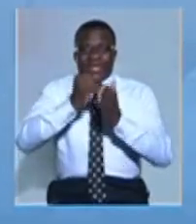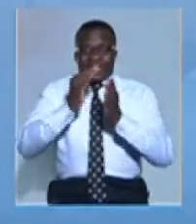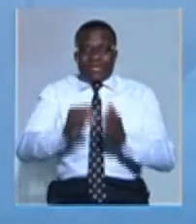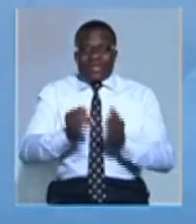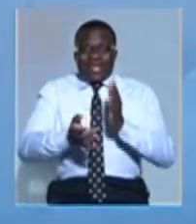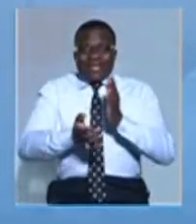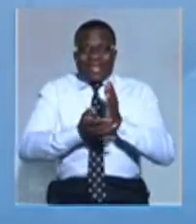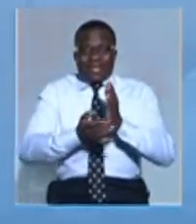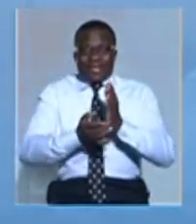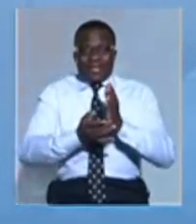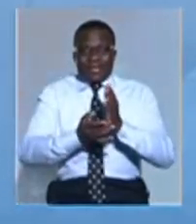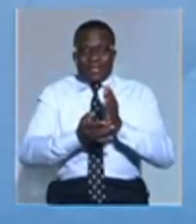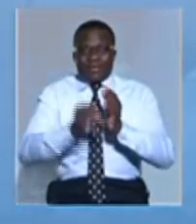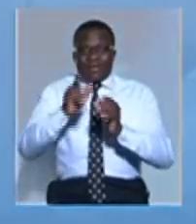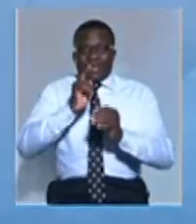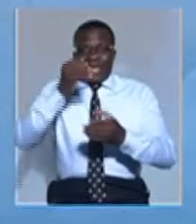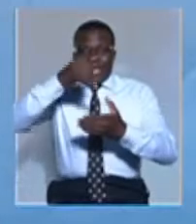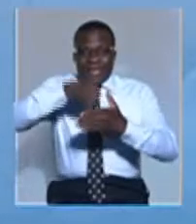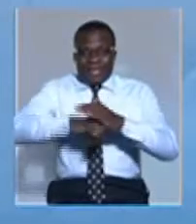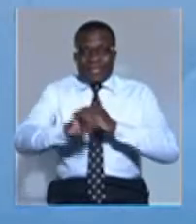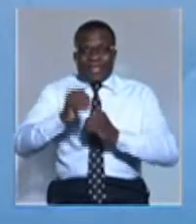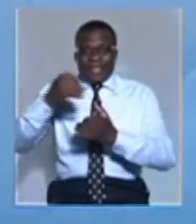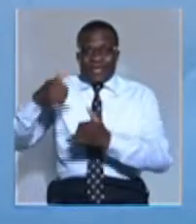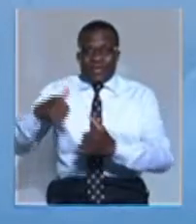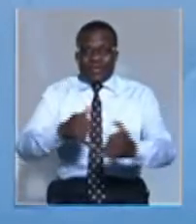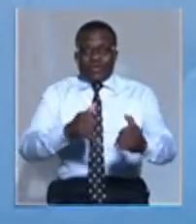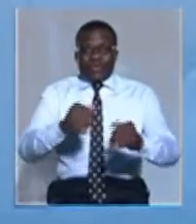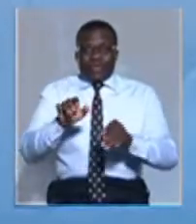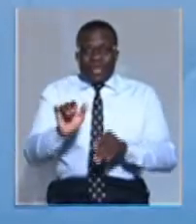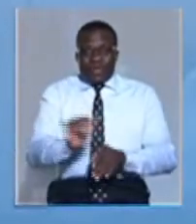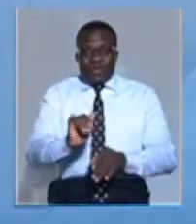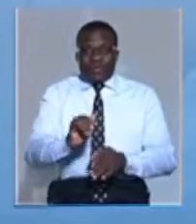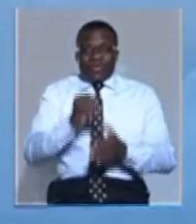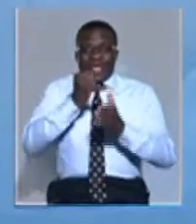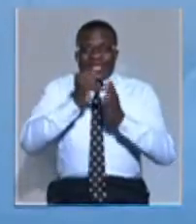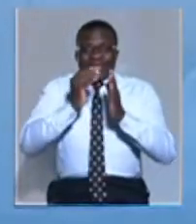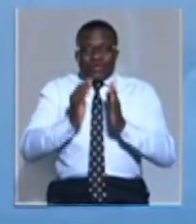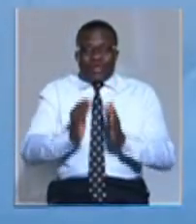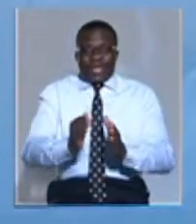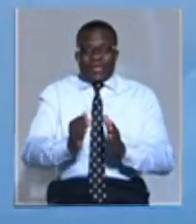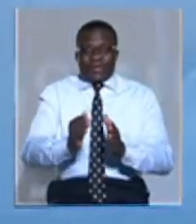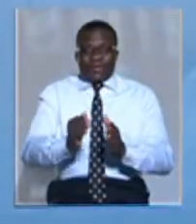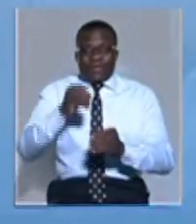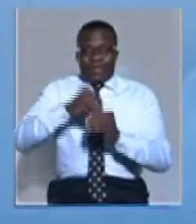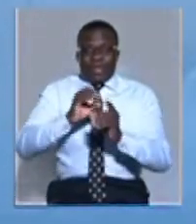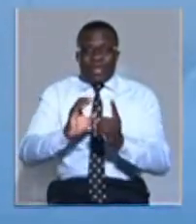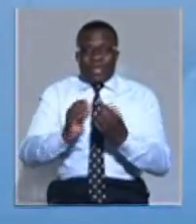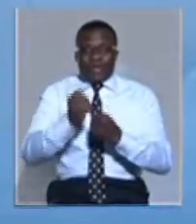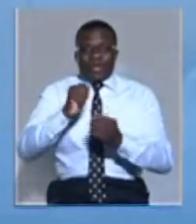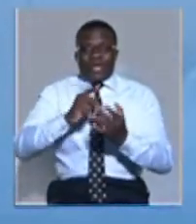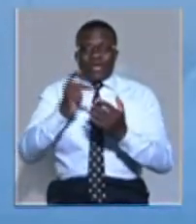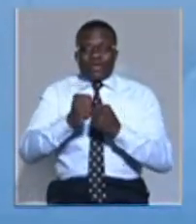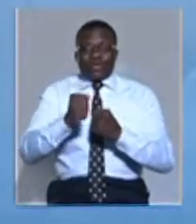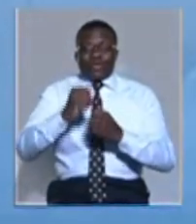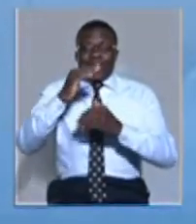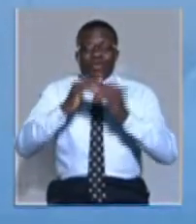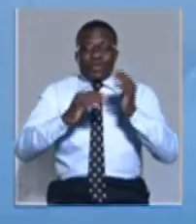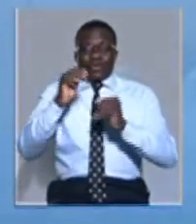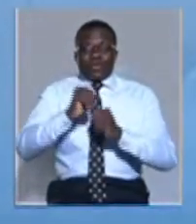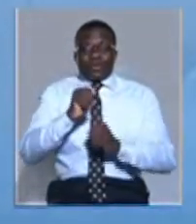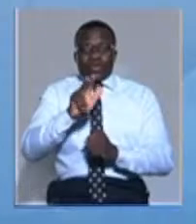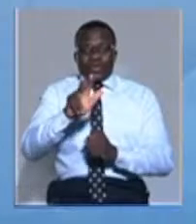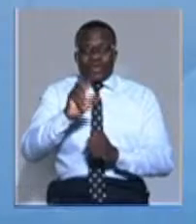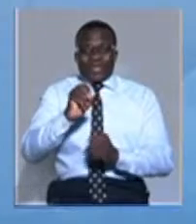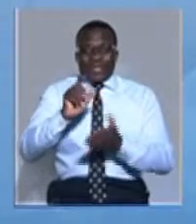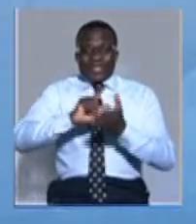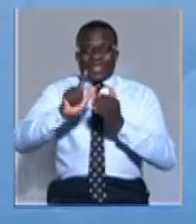et techniques, elles intègrent le suivi de la conformité architecturale dans le cadre du programme de construction de 30